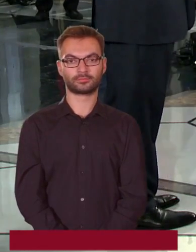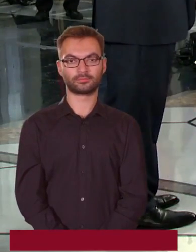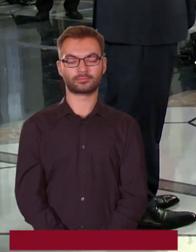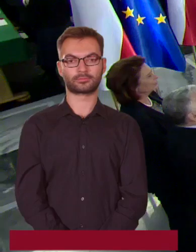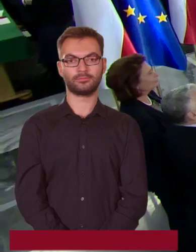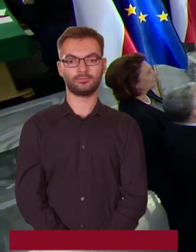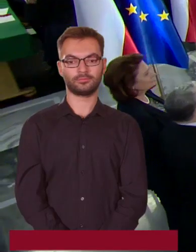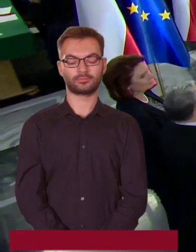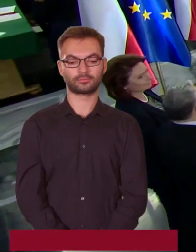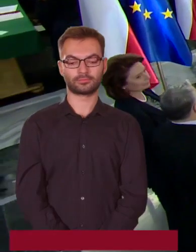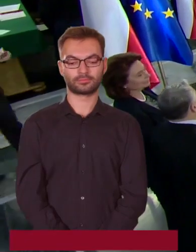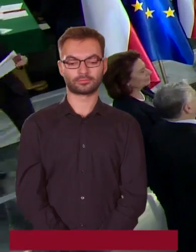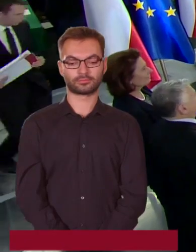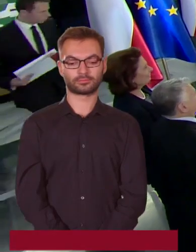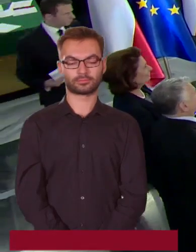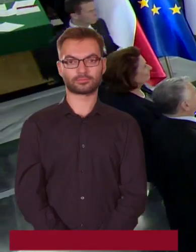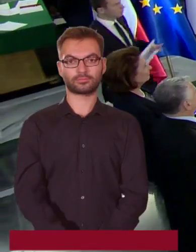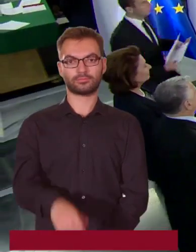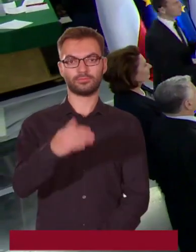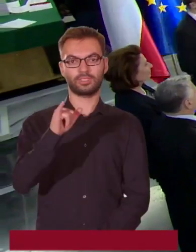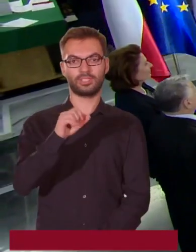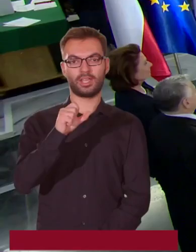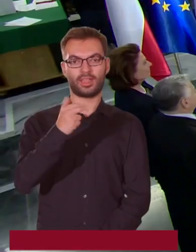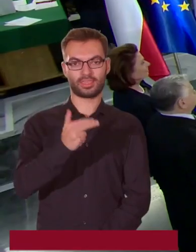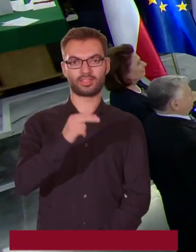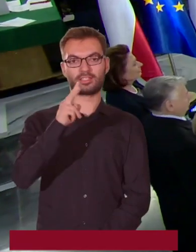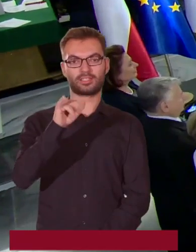Poproszę pana Jana Kiliana.